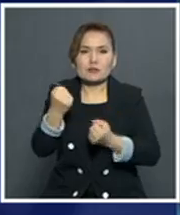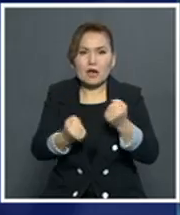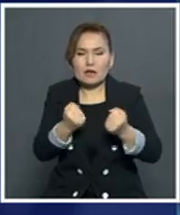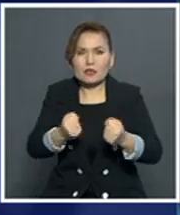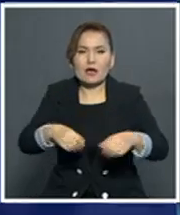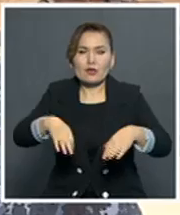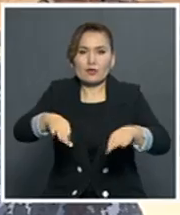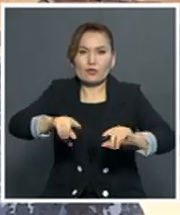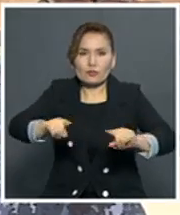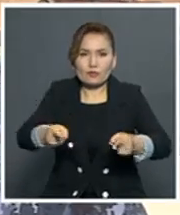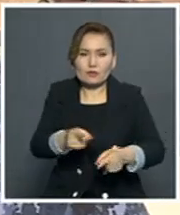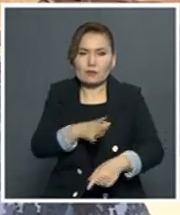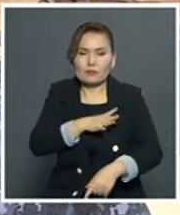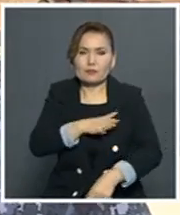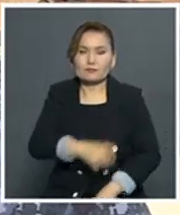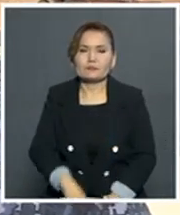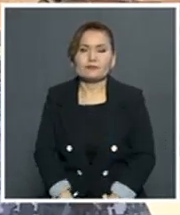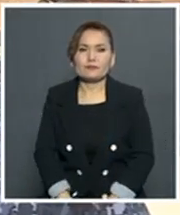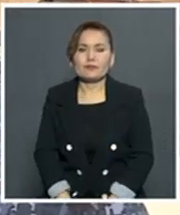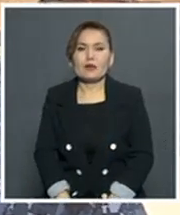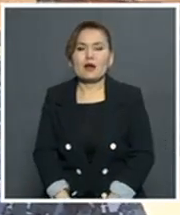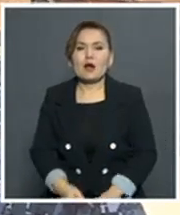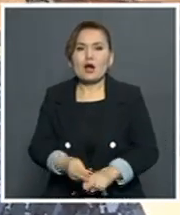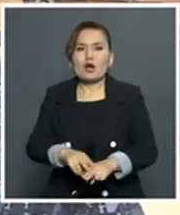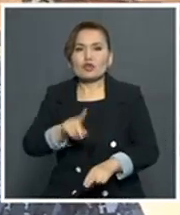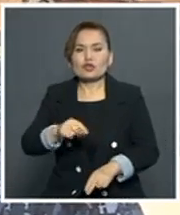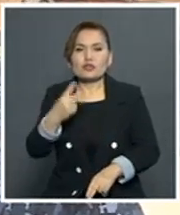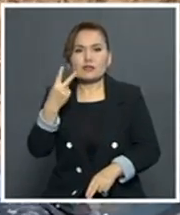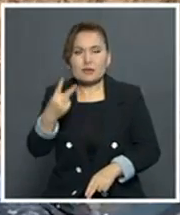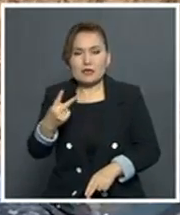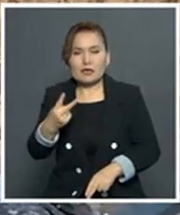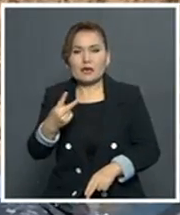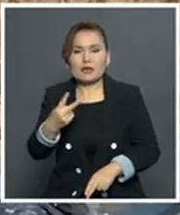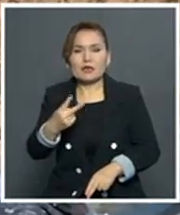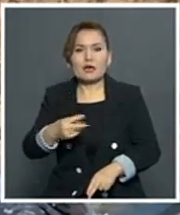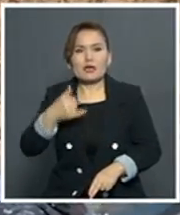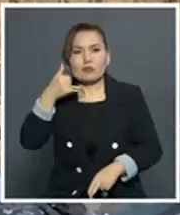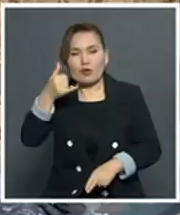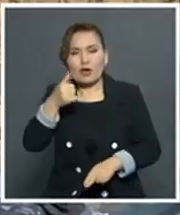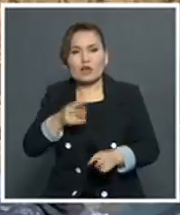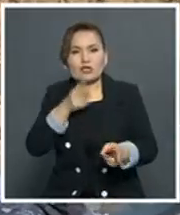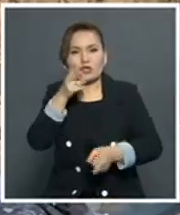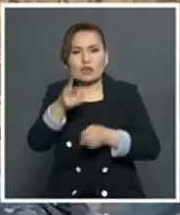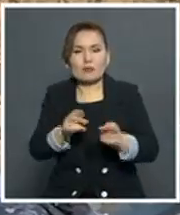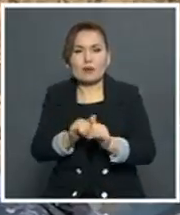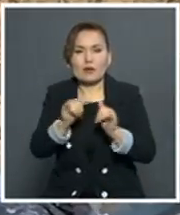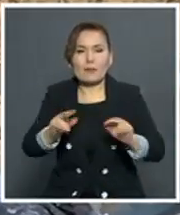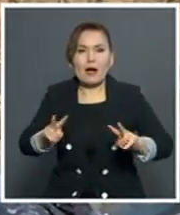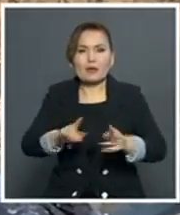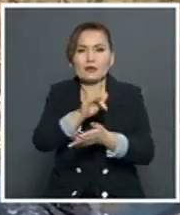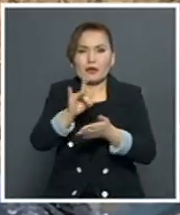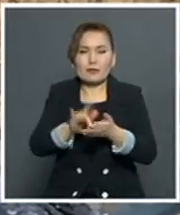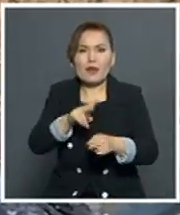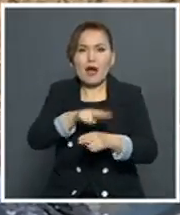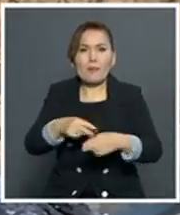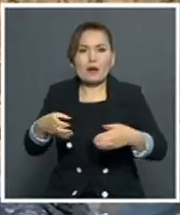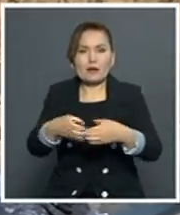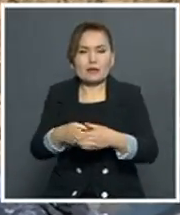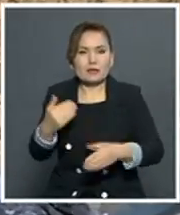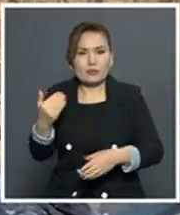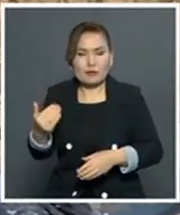тұрағына тоғытылыпты. Бізге 102 желісіне келіп түсетін қоңыраулар көбейіп жатыр. Соған байланысты Нұр-Сұлтан қаласының полиция